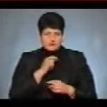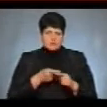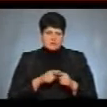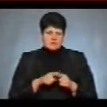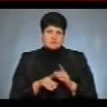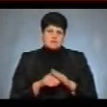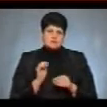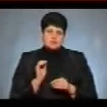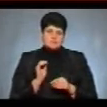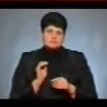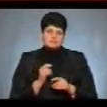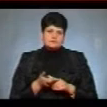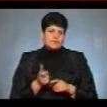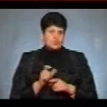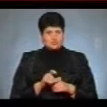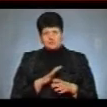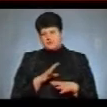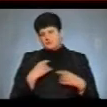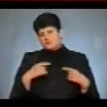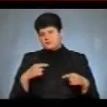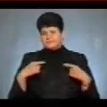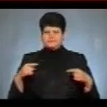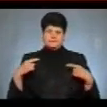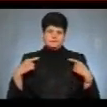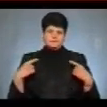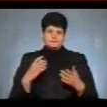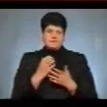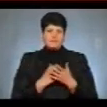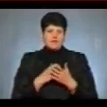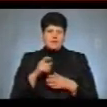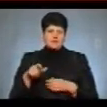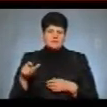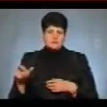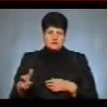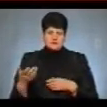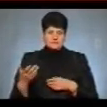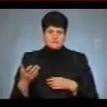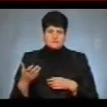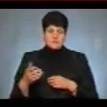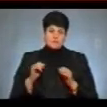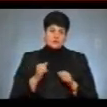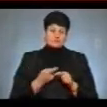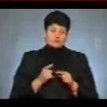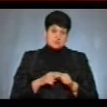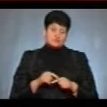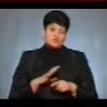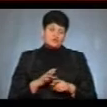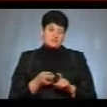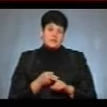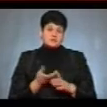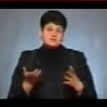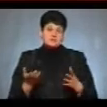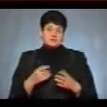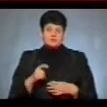виборах ну, дуже вже строката була гама кандидатських значить, кольорів. І, відповідно, може, з цим це було пов'язано. Тому що